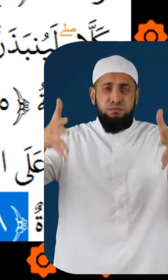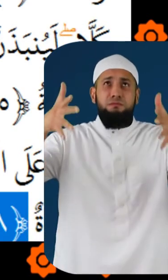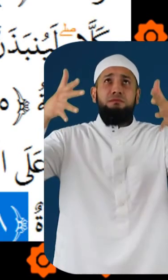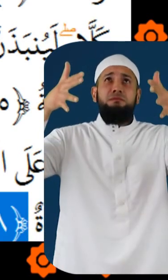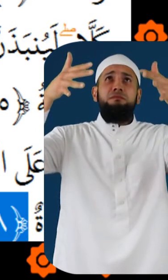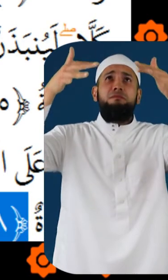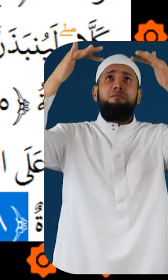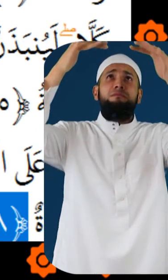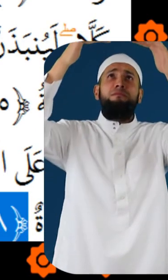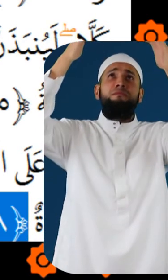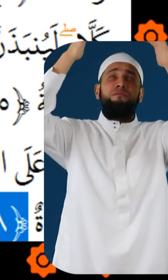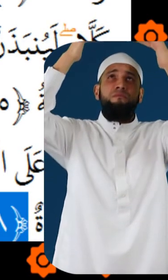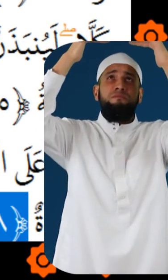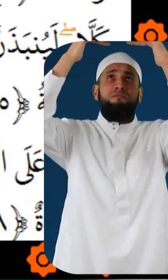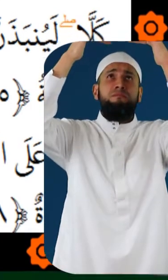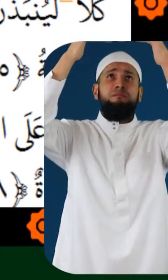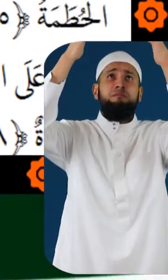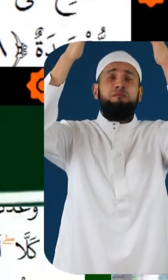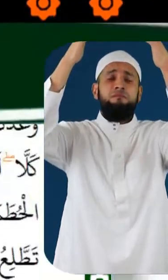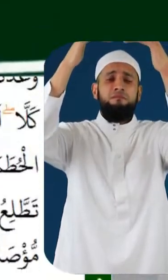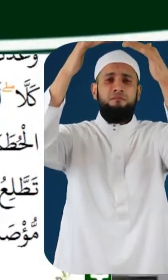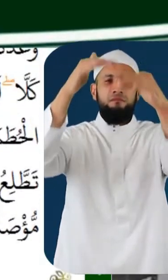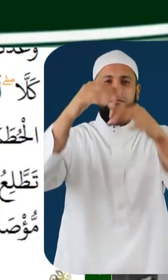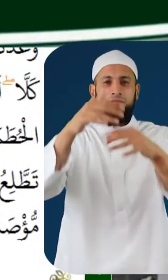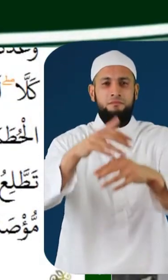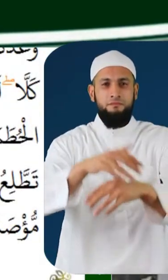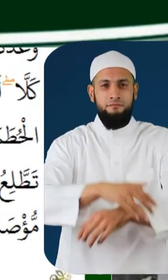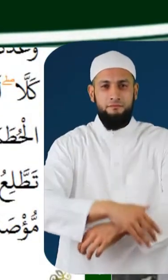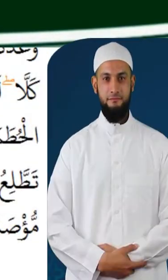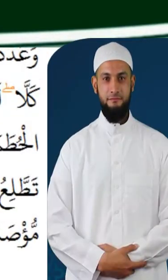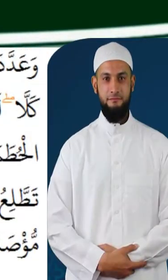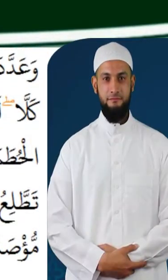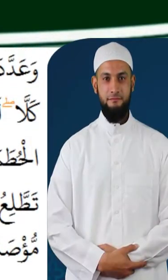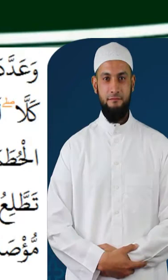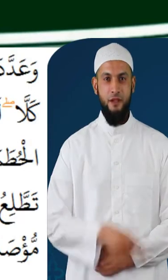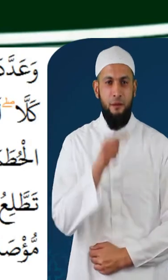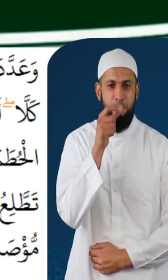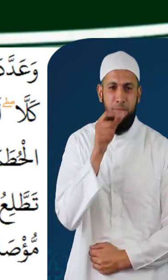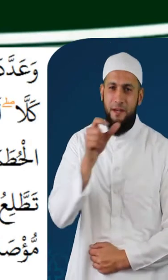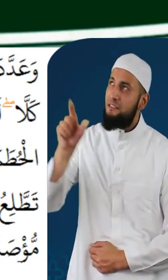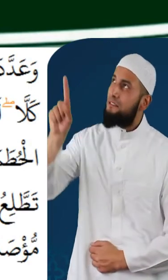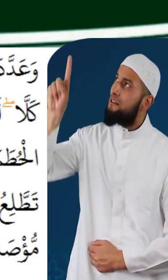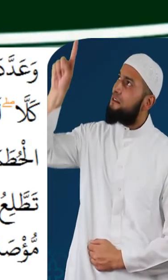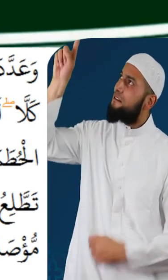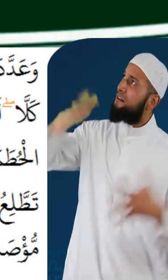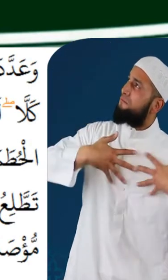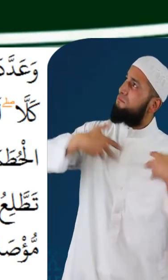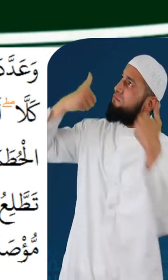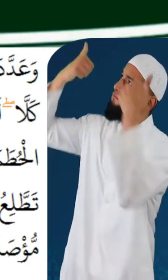ممددة بسم الله الرحمن الرحيم